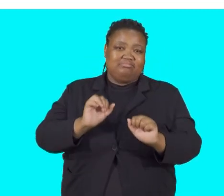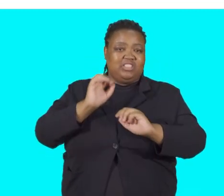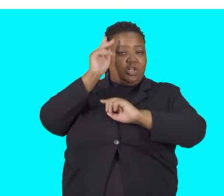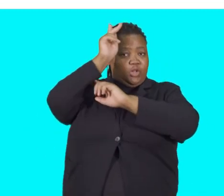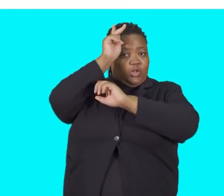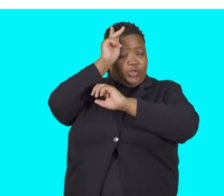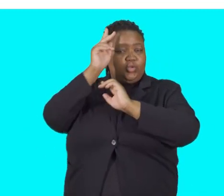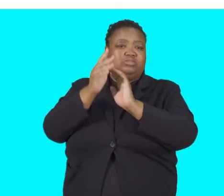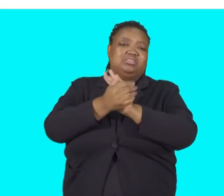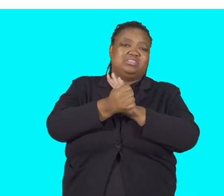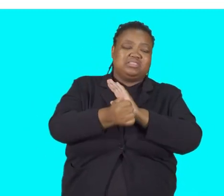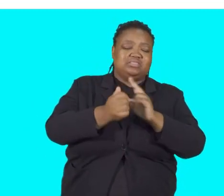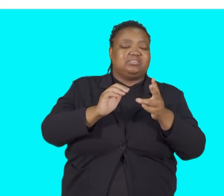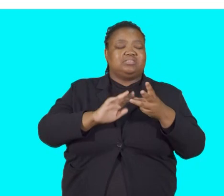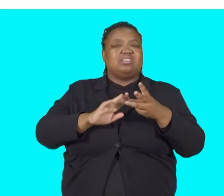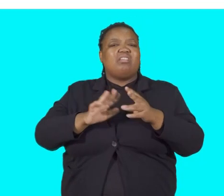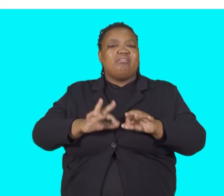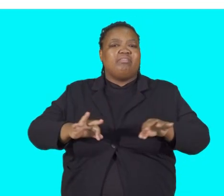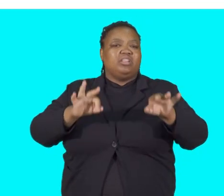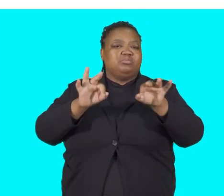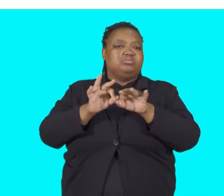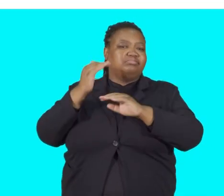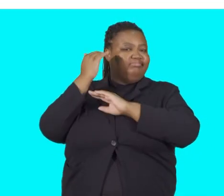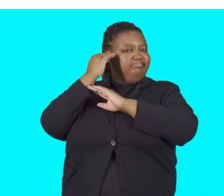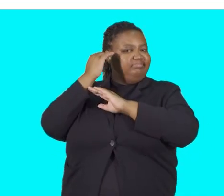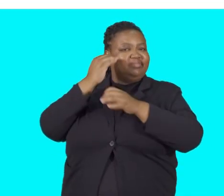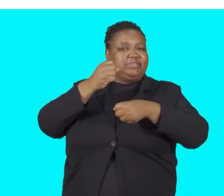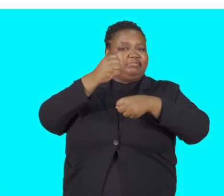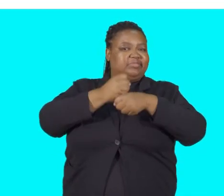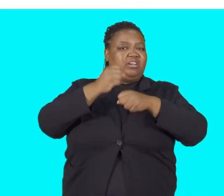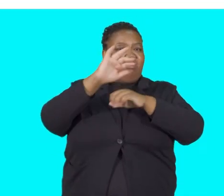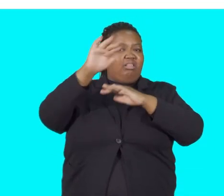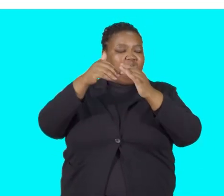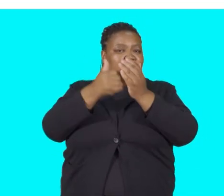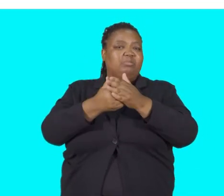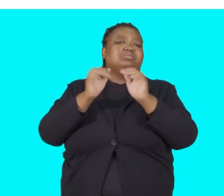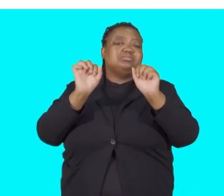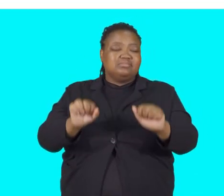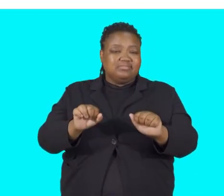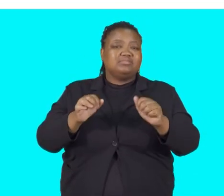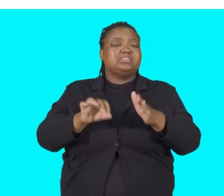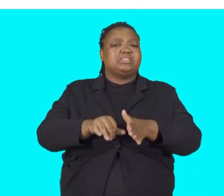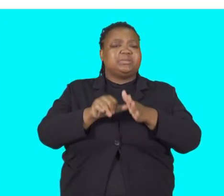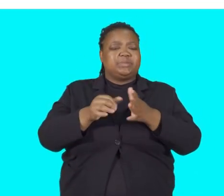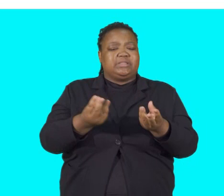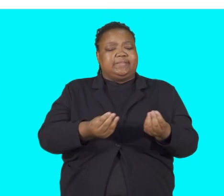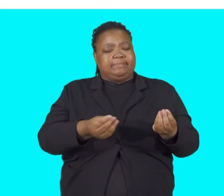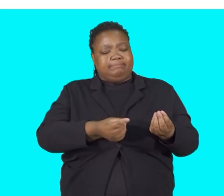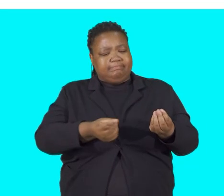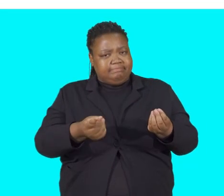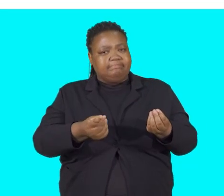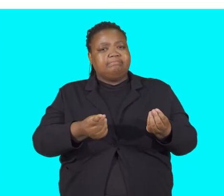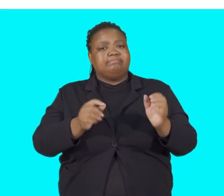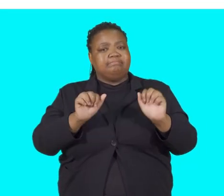izakhono, ixabiso nesimo sengqondo kwisigaba siphela. Loo nto ibaluleke kakhulu kuba abantwana bathi